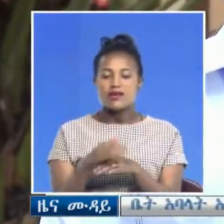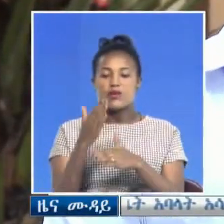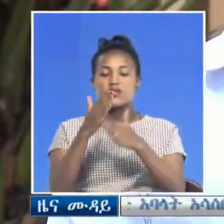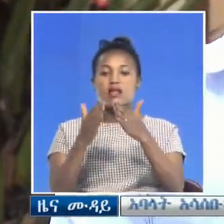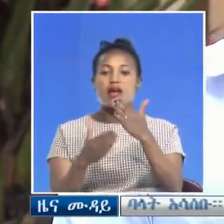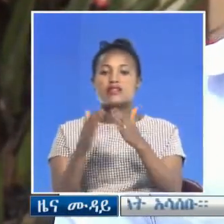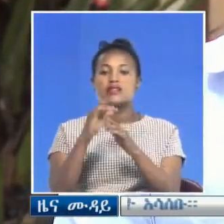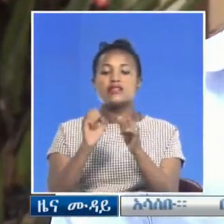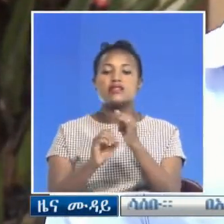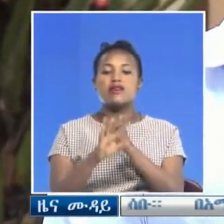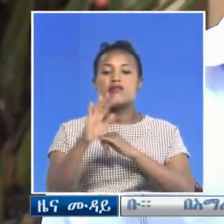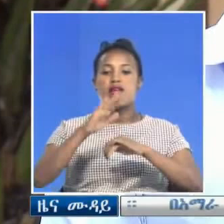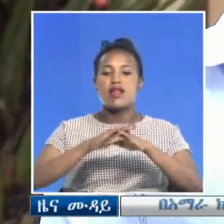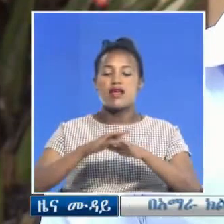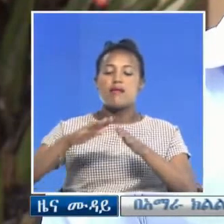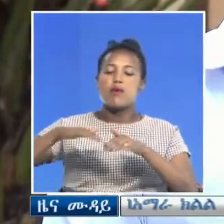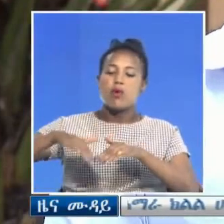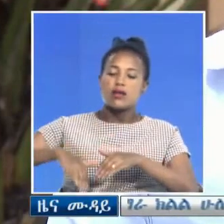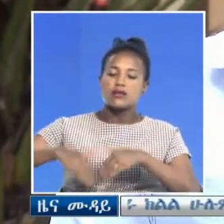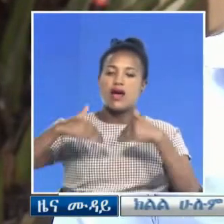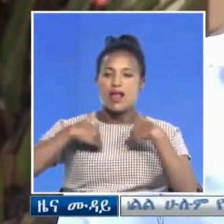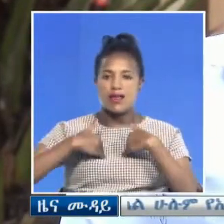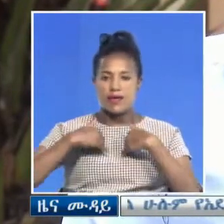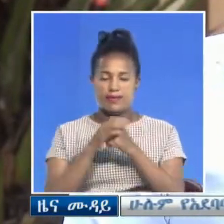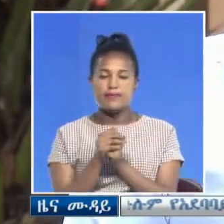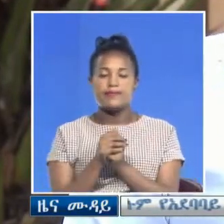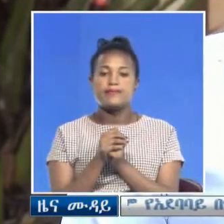የኮንስትራክሽን ዘርፉ ላይ ያለ መጓተት አለ።